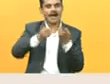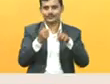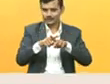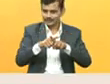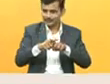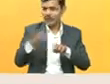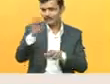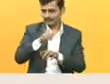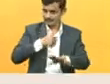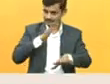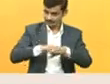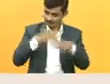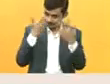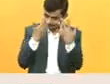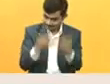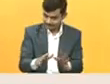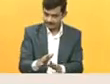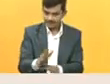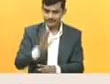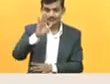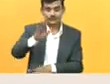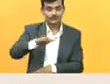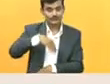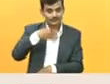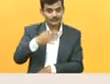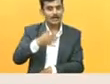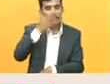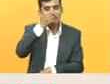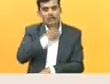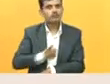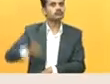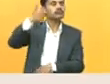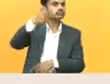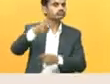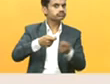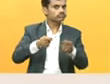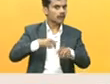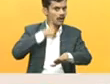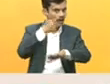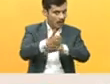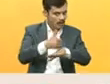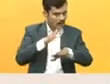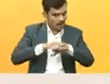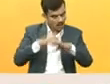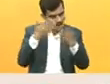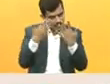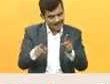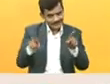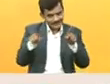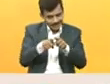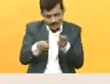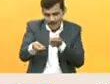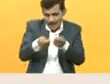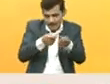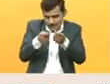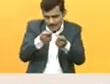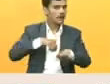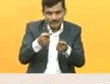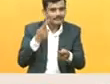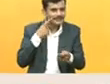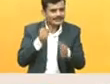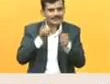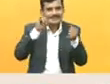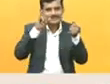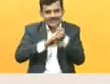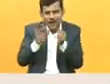बने और उसके बाद उन्होंने मेयर की जिम्मेदारी भी संभाली। एक प्रशासक के रूप में भी उन्होंने कई